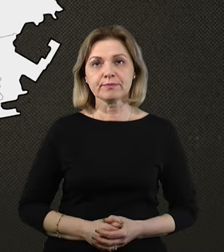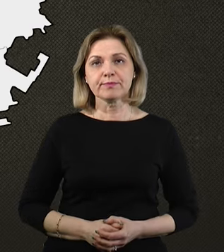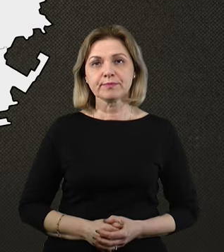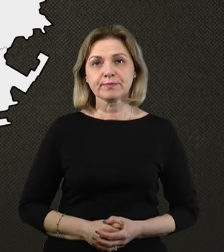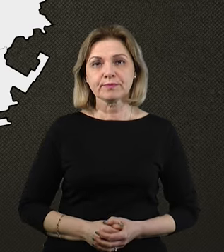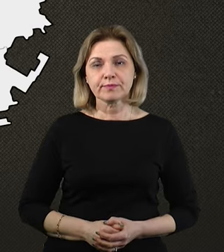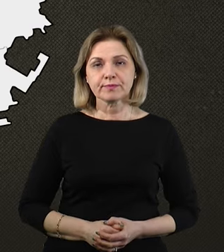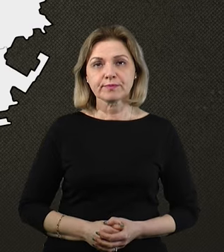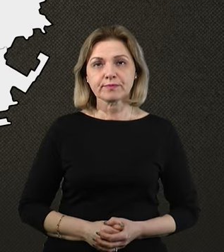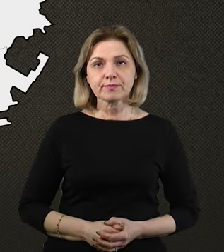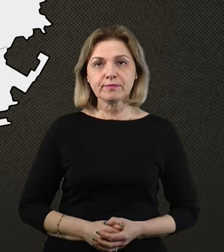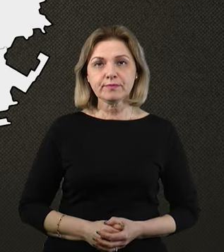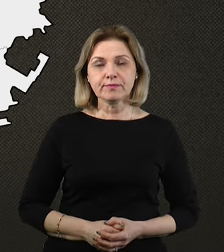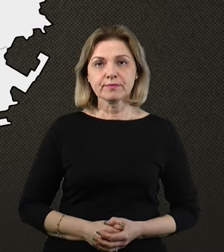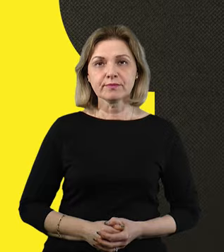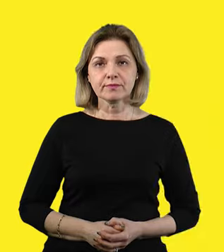військовій адміністрації.